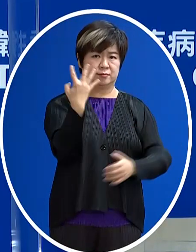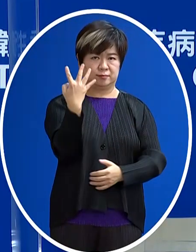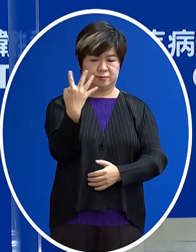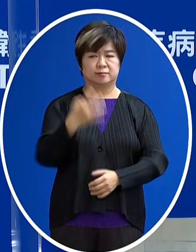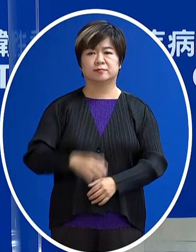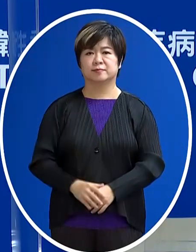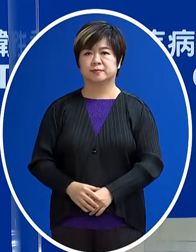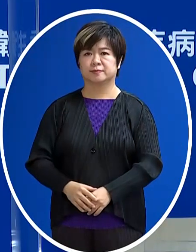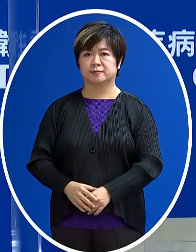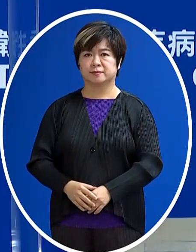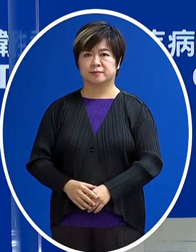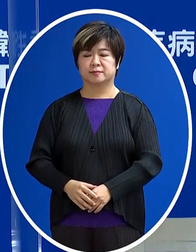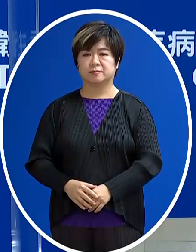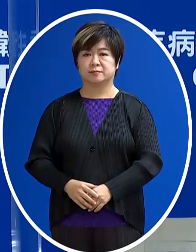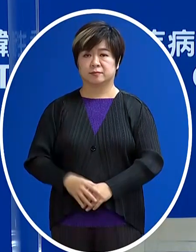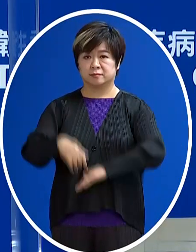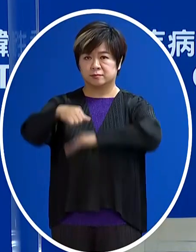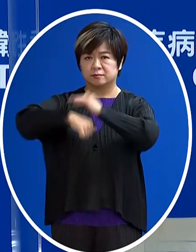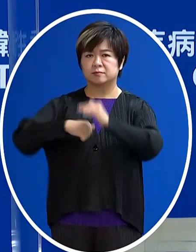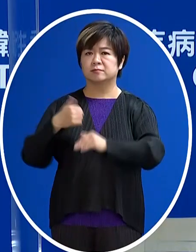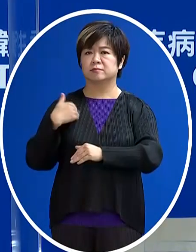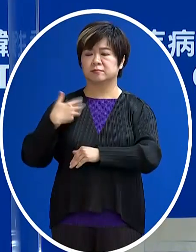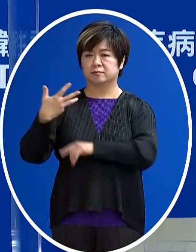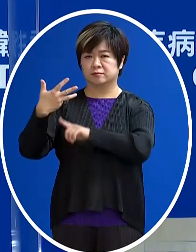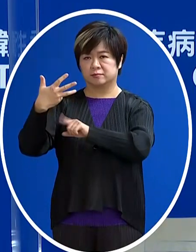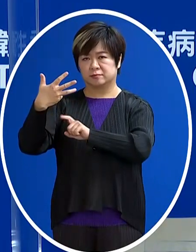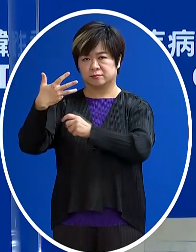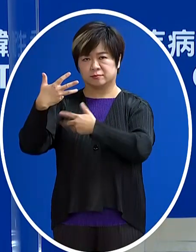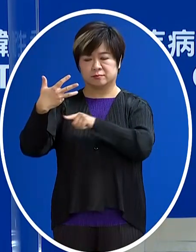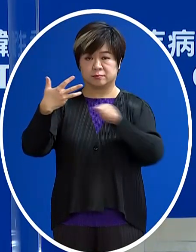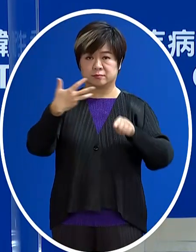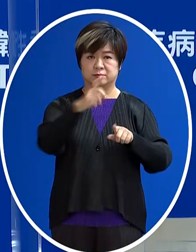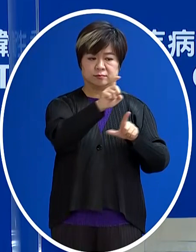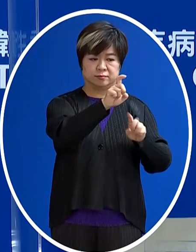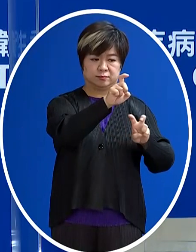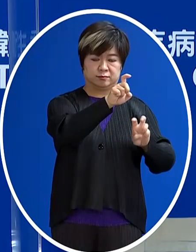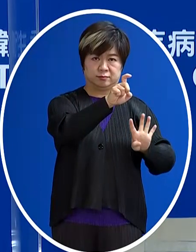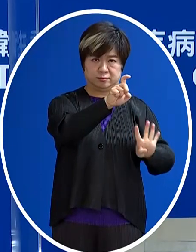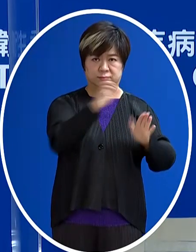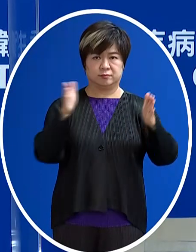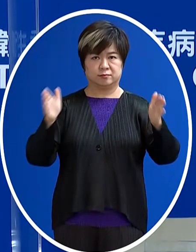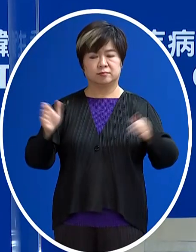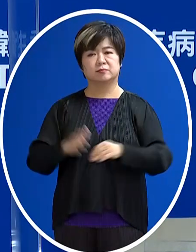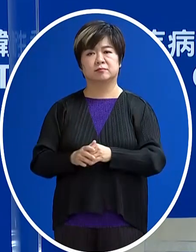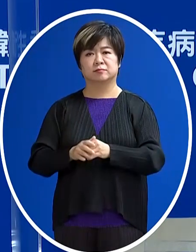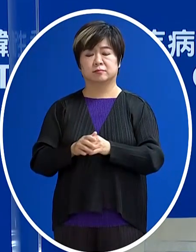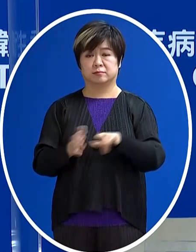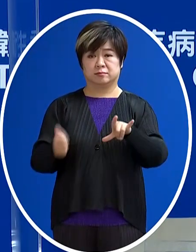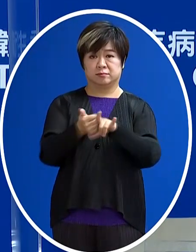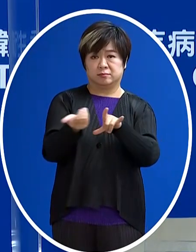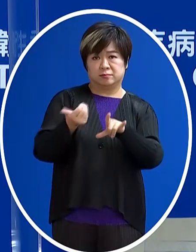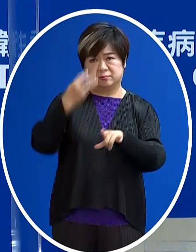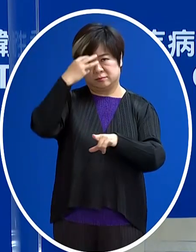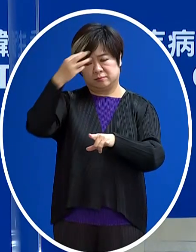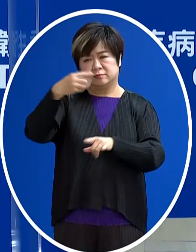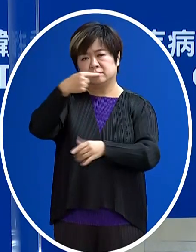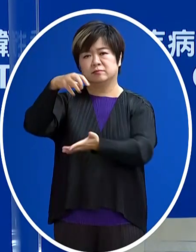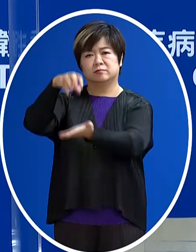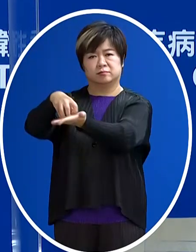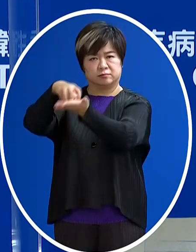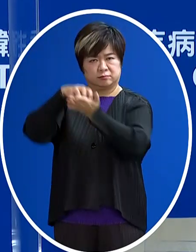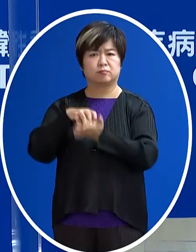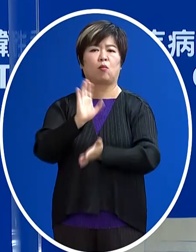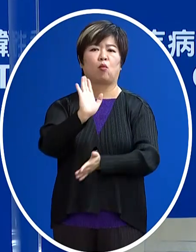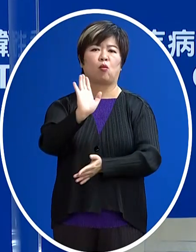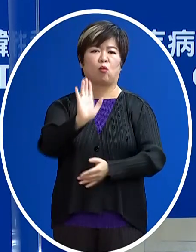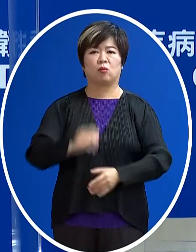那入境日是在今年的8月18日到10月24日，那皆持有搭机前3日内的检验的阴性报告